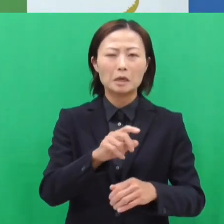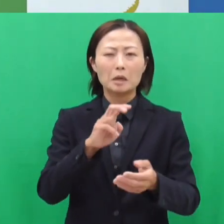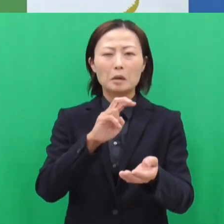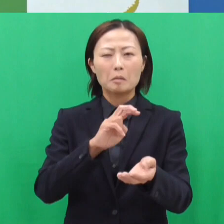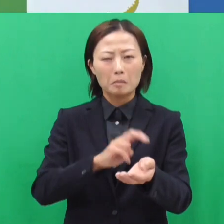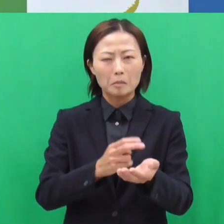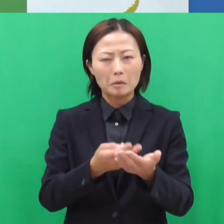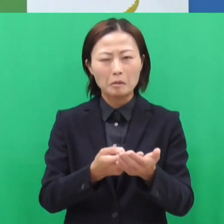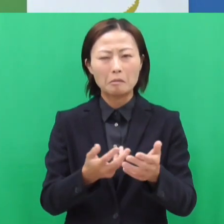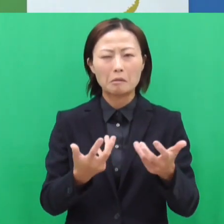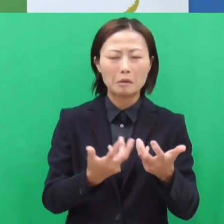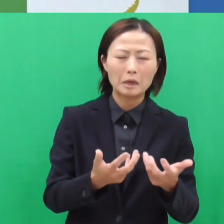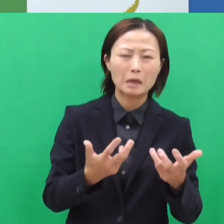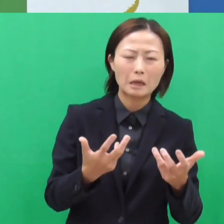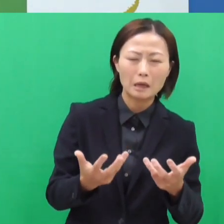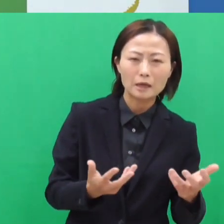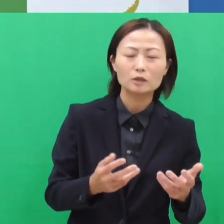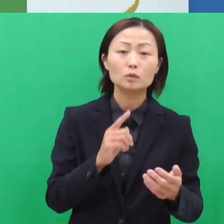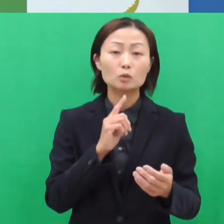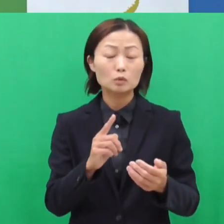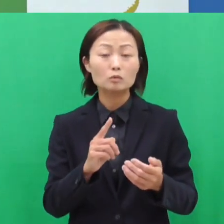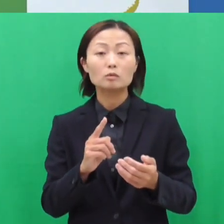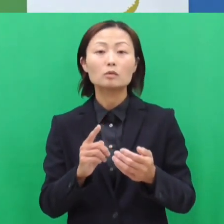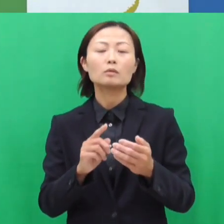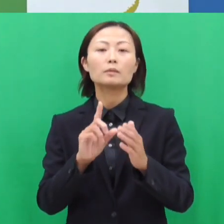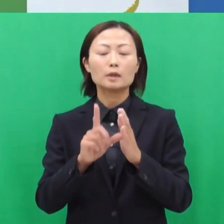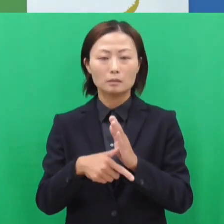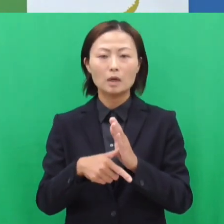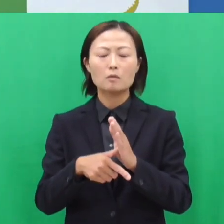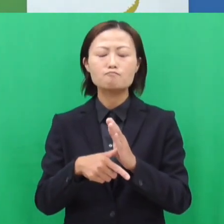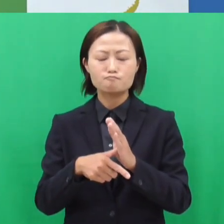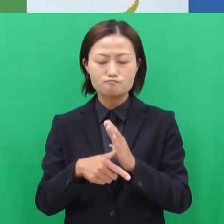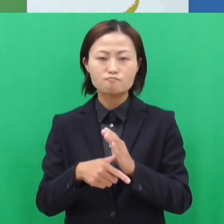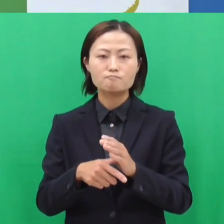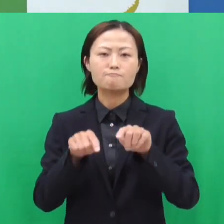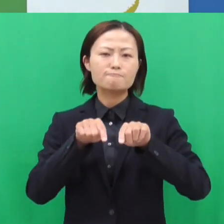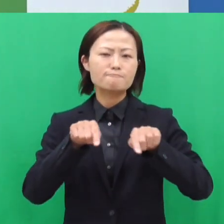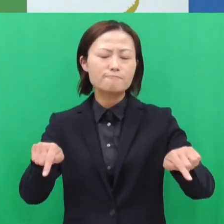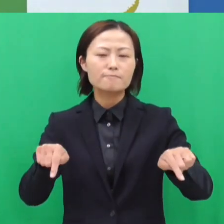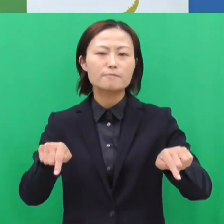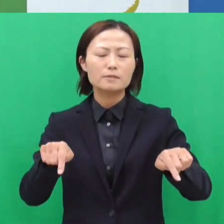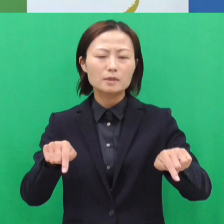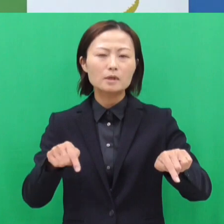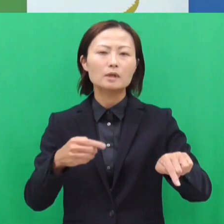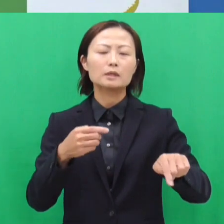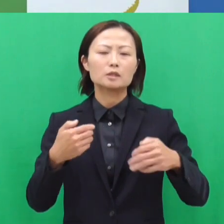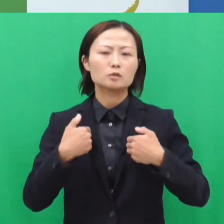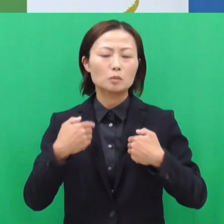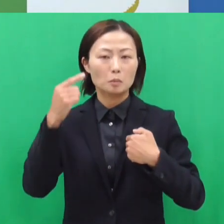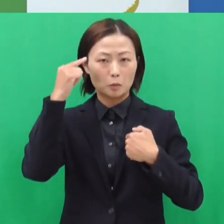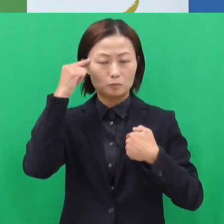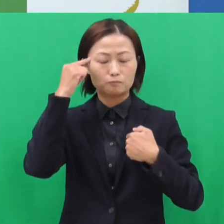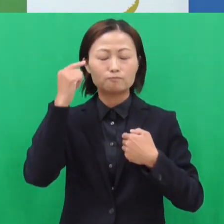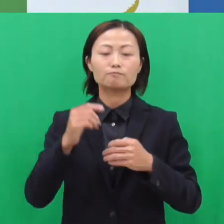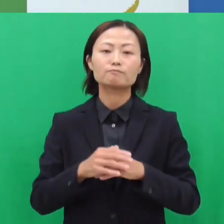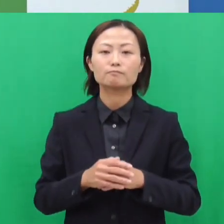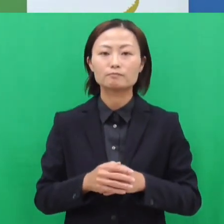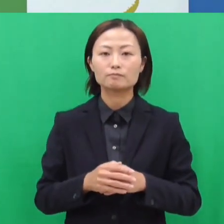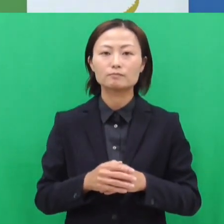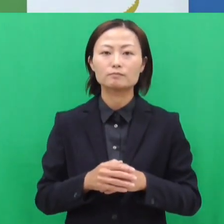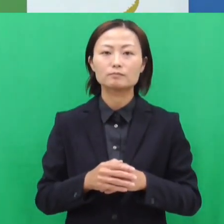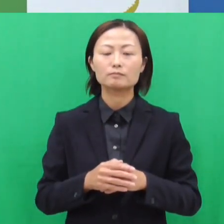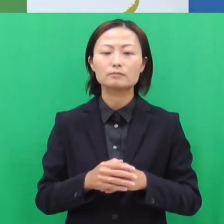ある程度の宣言を等を出して育成をしていくということも必要になってくるかもしれませんその意味でもです